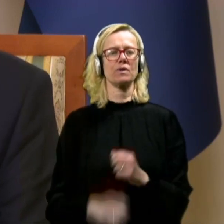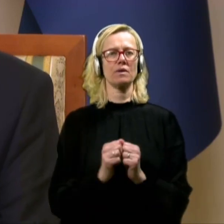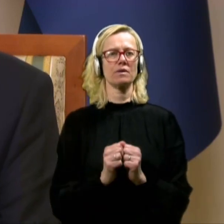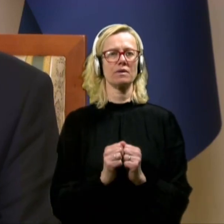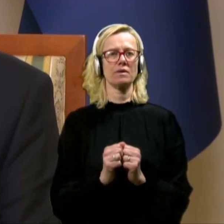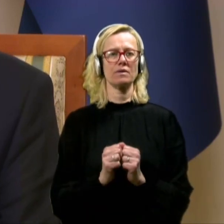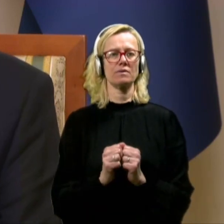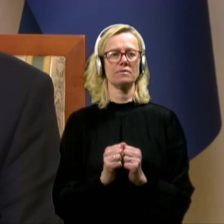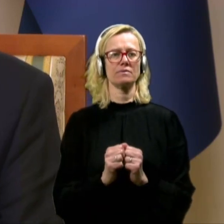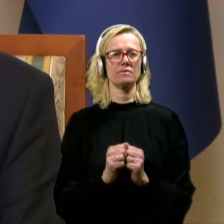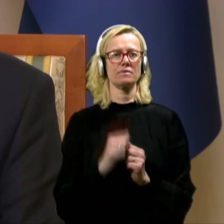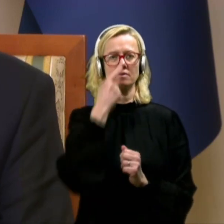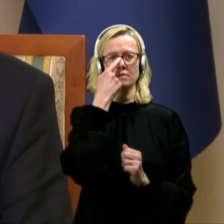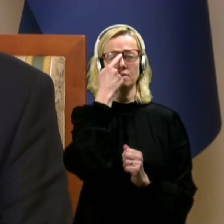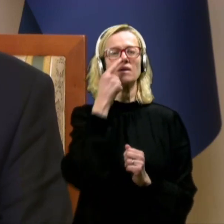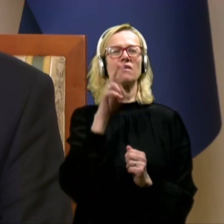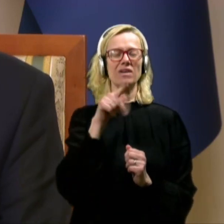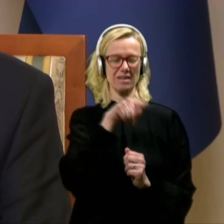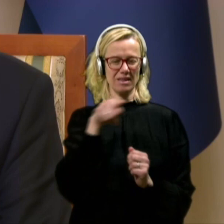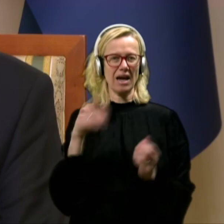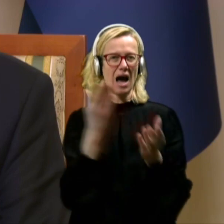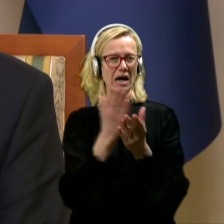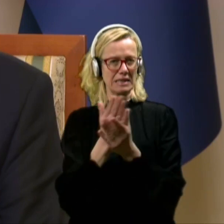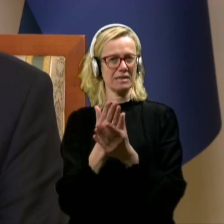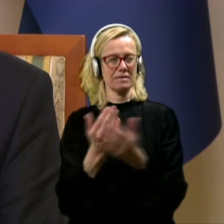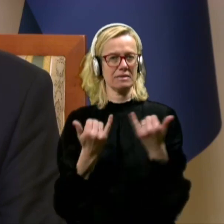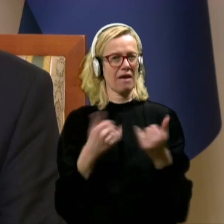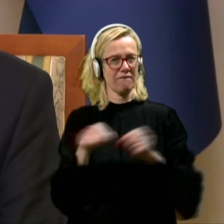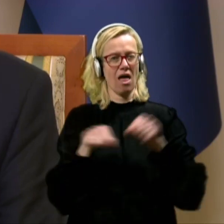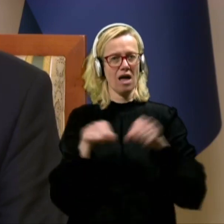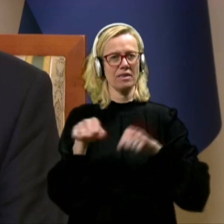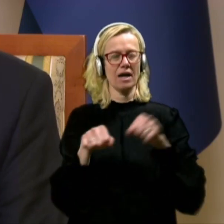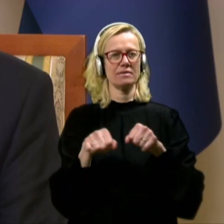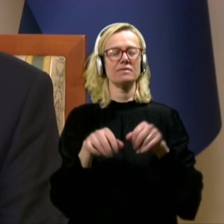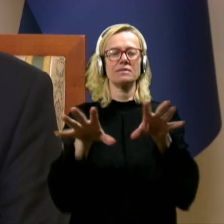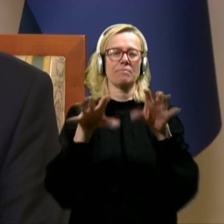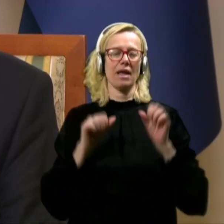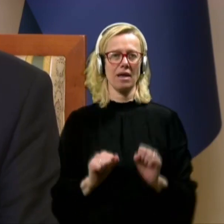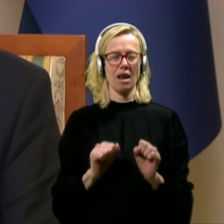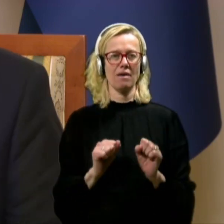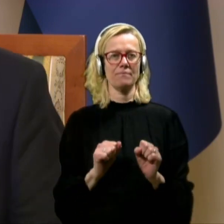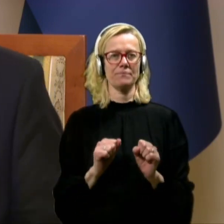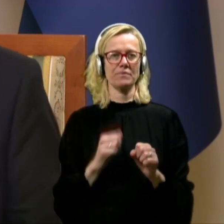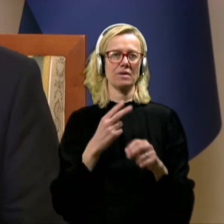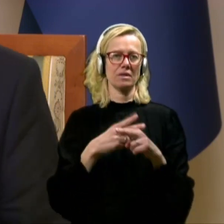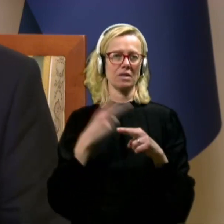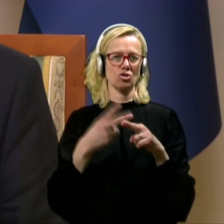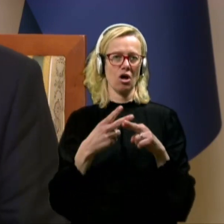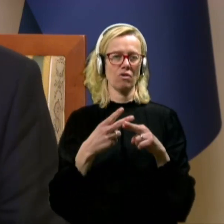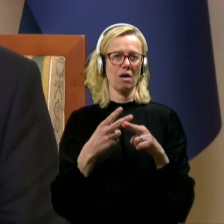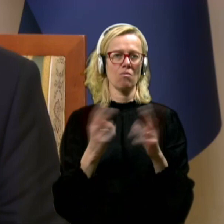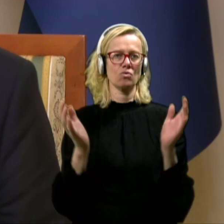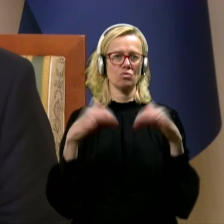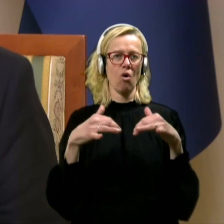V teh aktih je vlada sprejela oziroma državnemu zboru, ko gre za oba